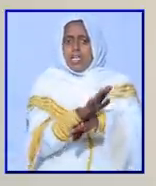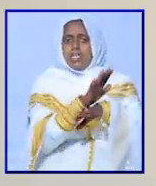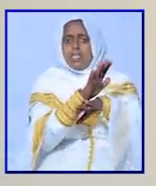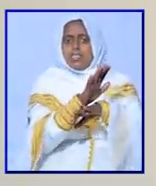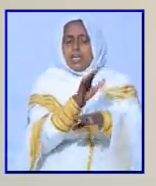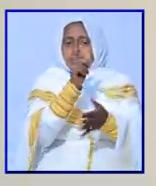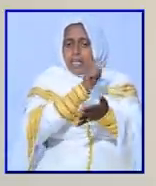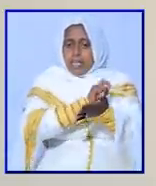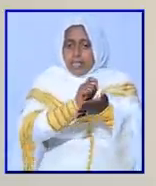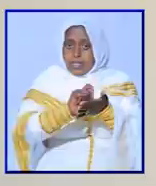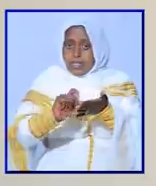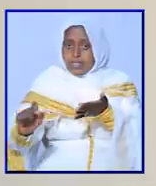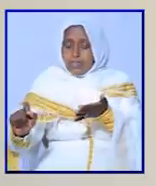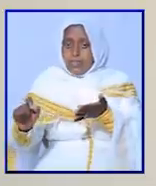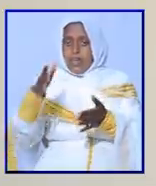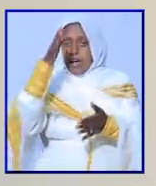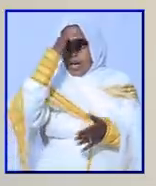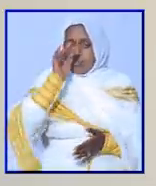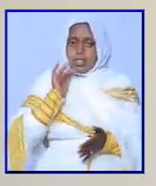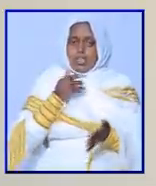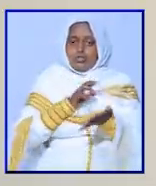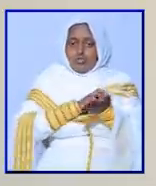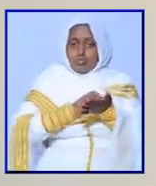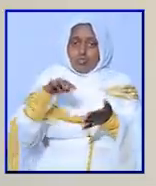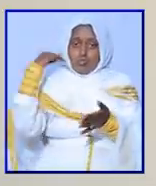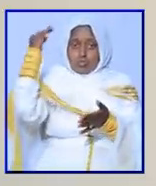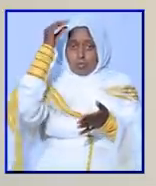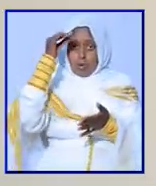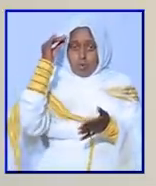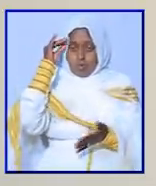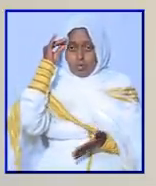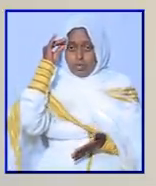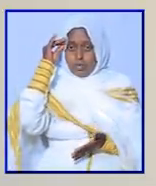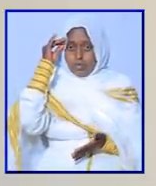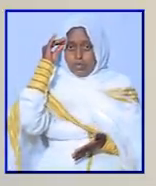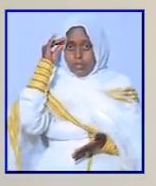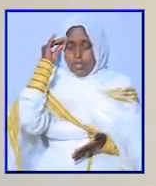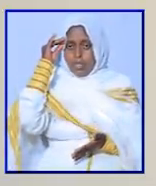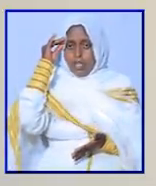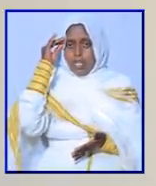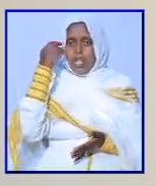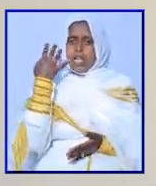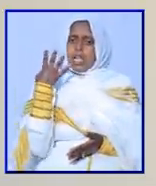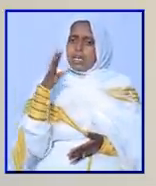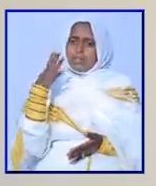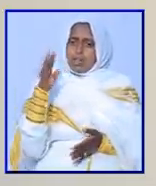14ቱን መልእክታት ሲጽፍ አባታችን ቅዱስ ጳውሎስ